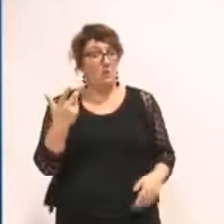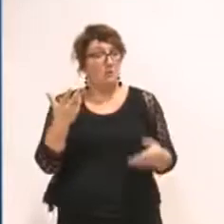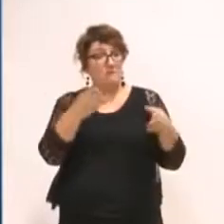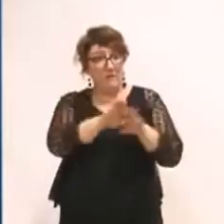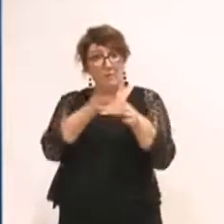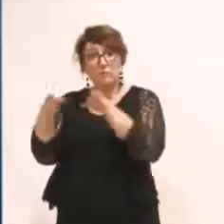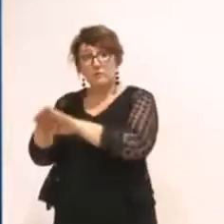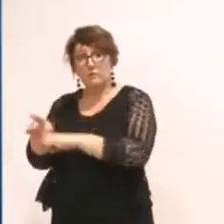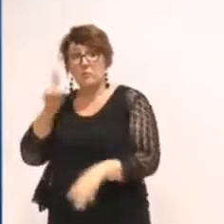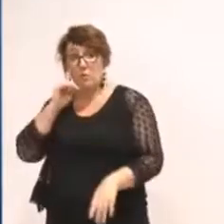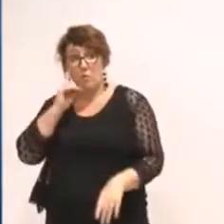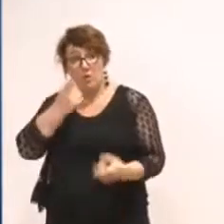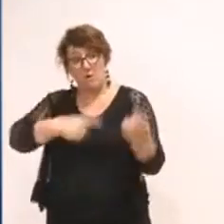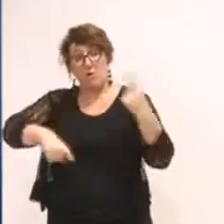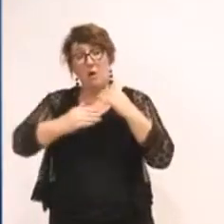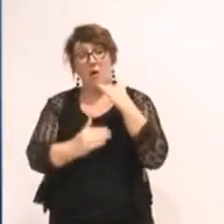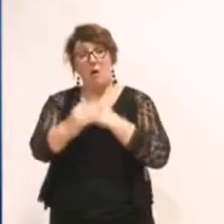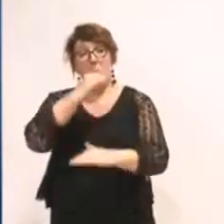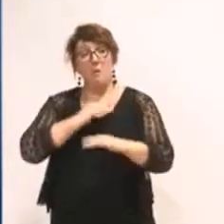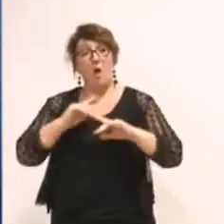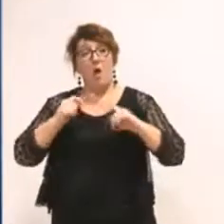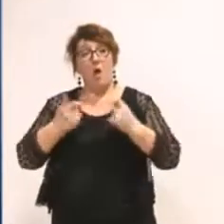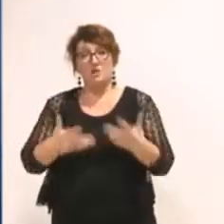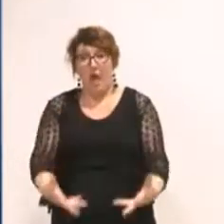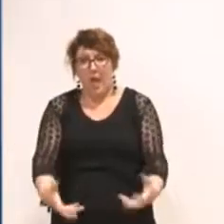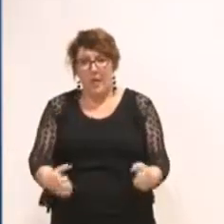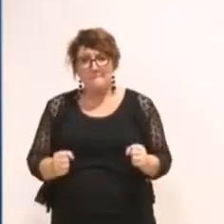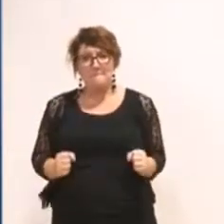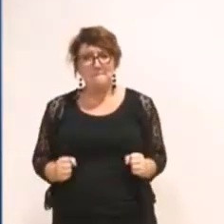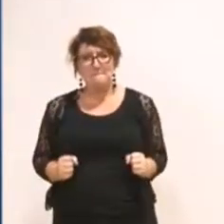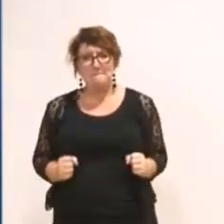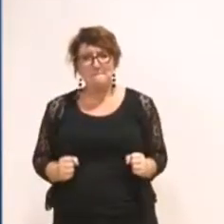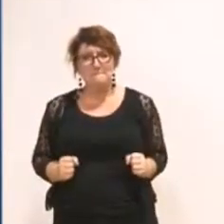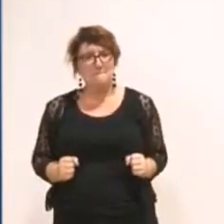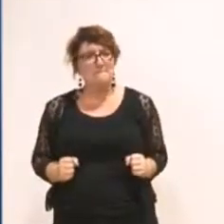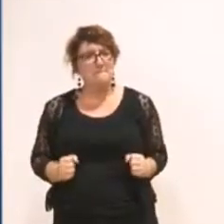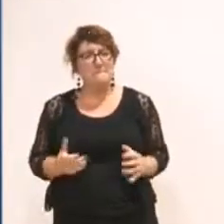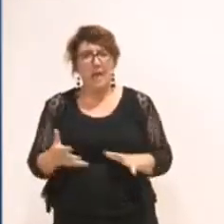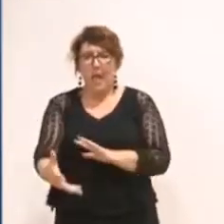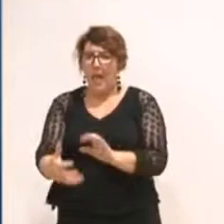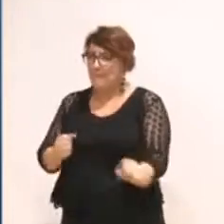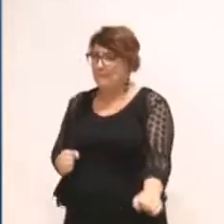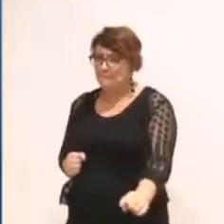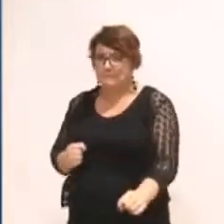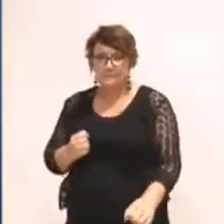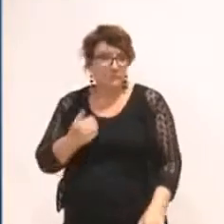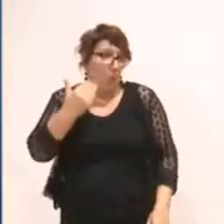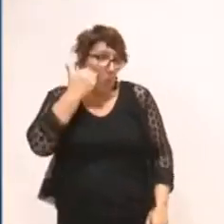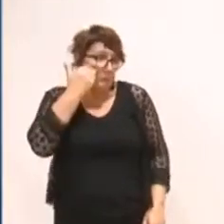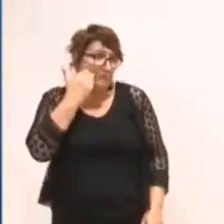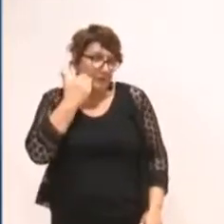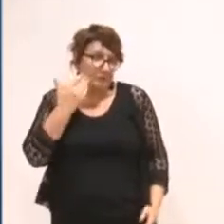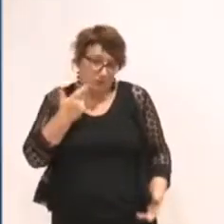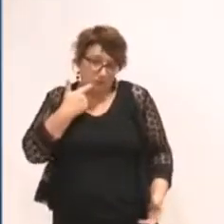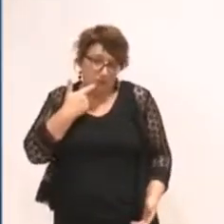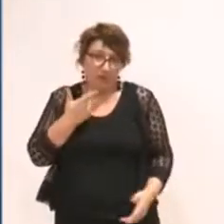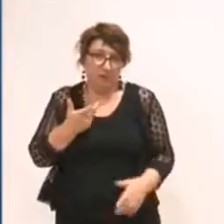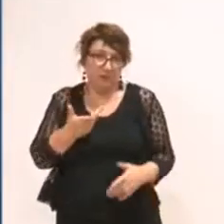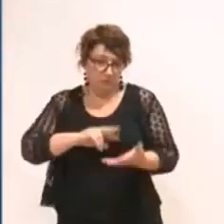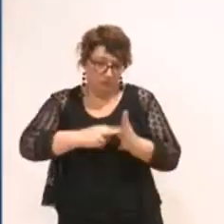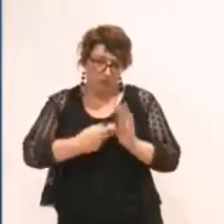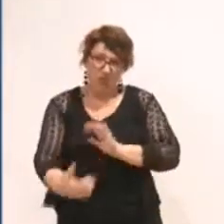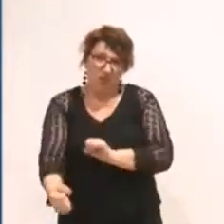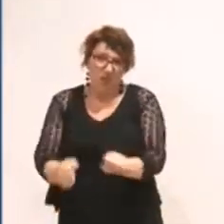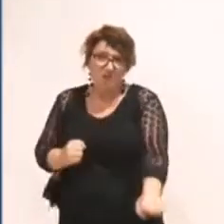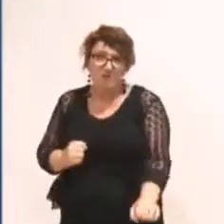plan d'austérité pour essayer de l'austérité, on sait ce que c'est, pour essayer de